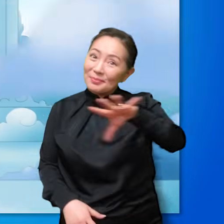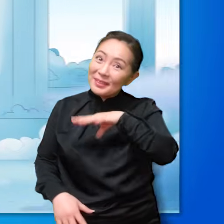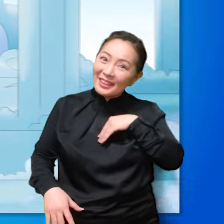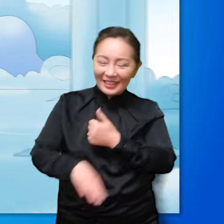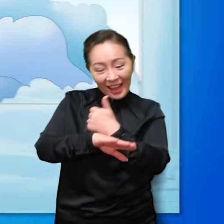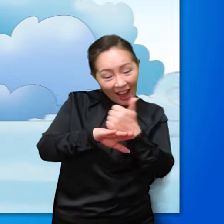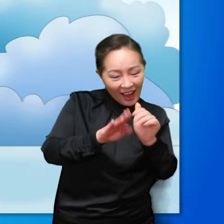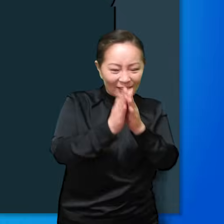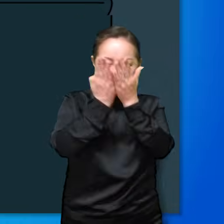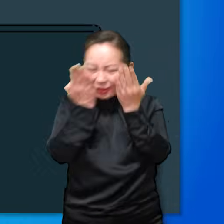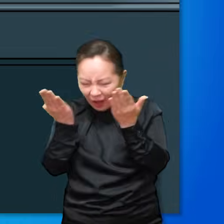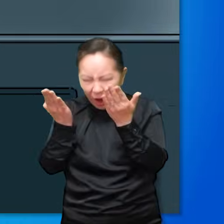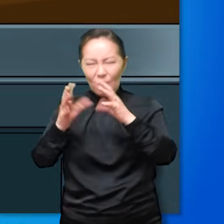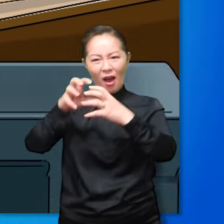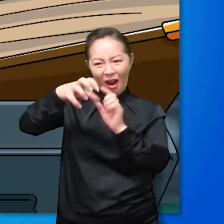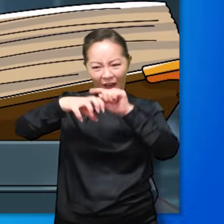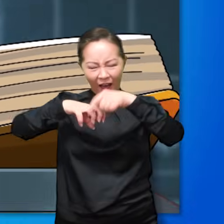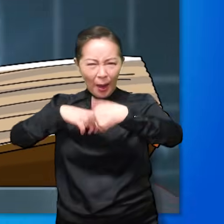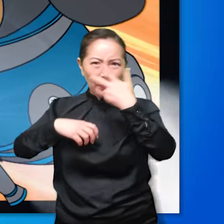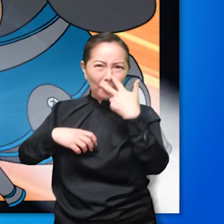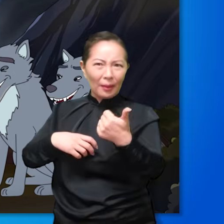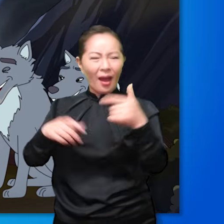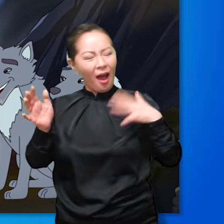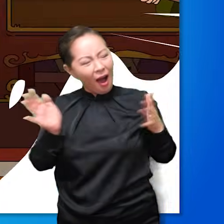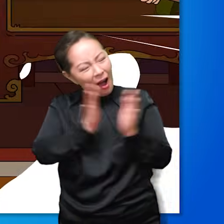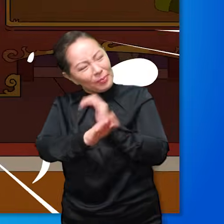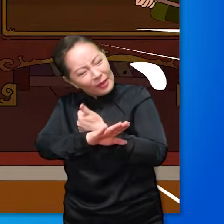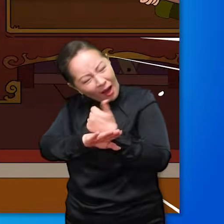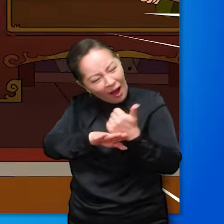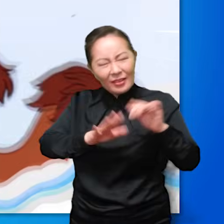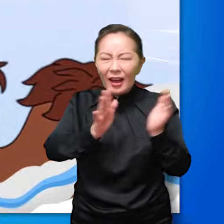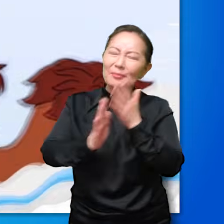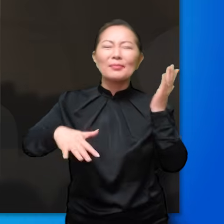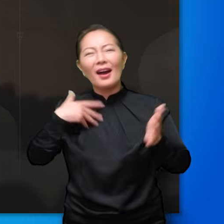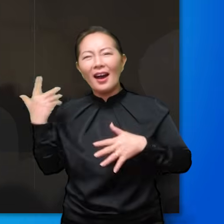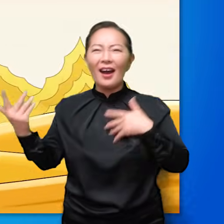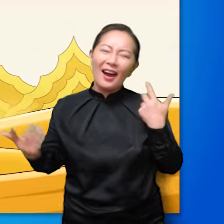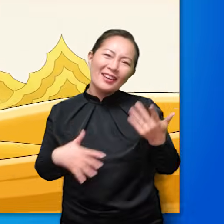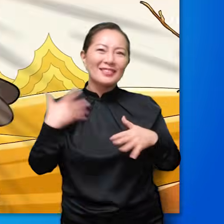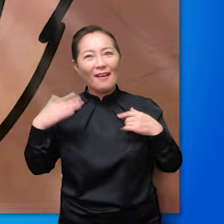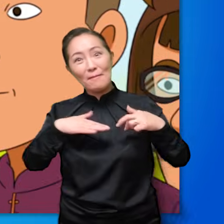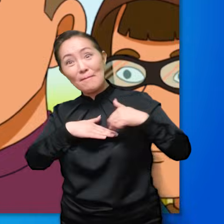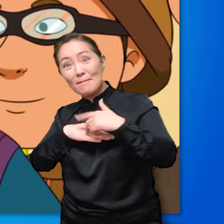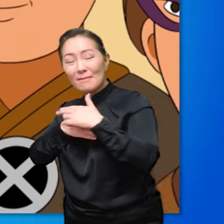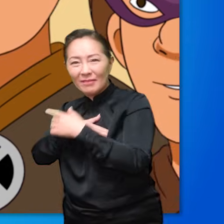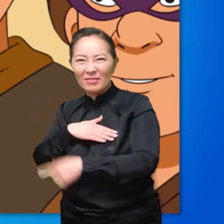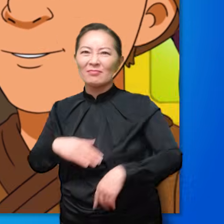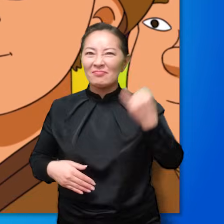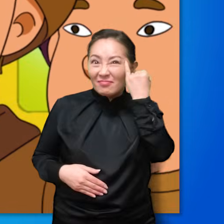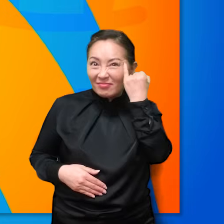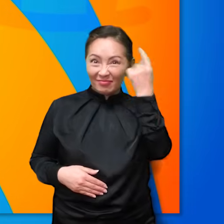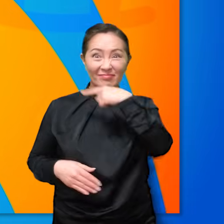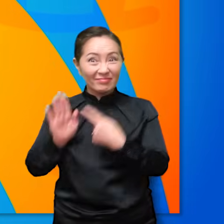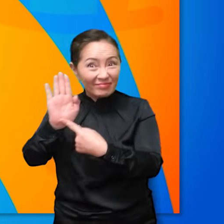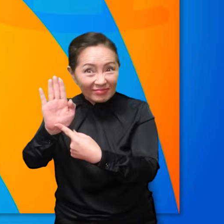ертөнцөөр ичдийн номоор хамтаа айлан хамтаа баяснаа. Эсрэг дүүрүүд байна, эрэг